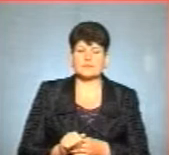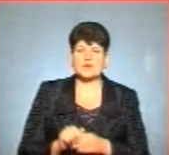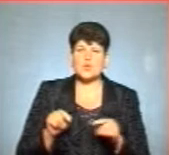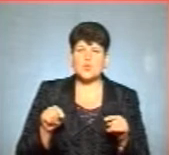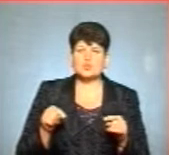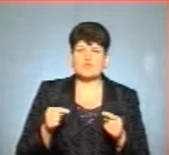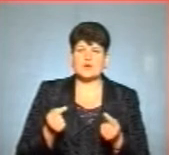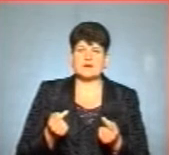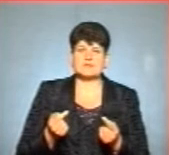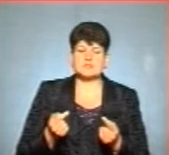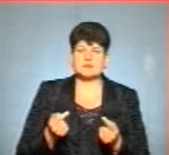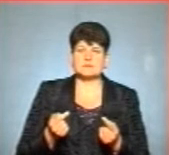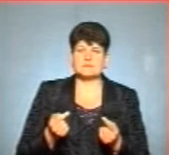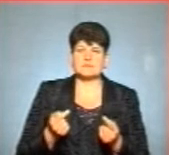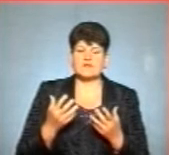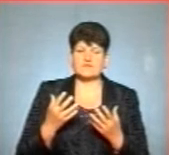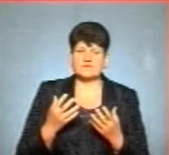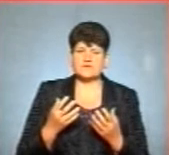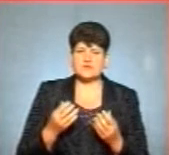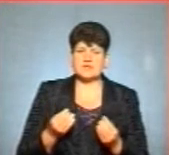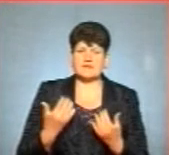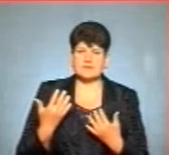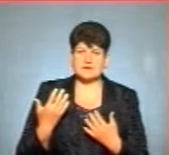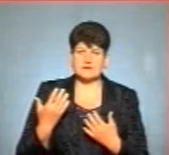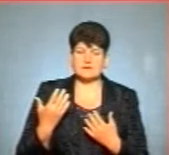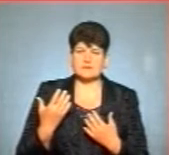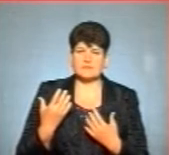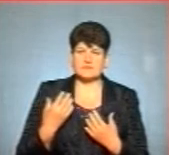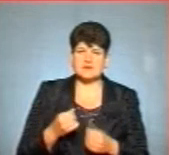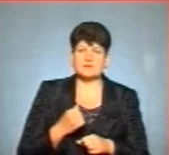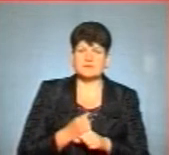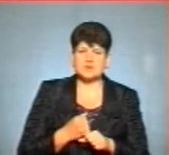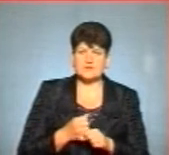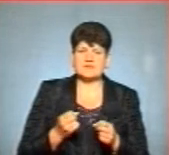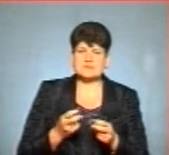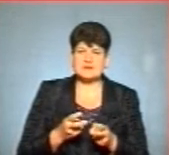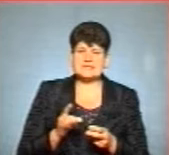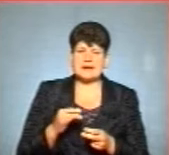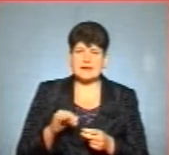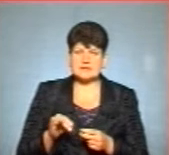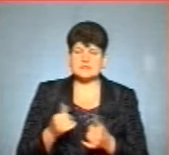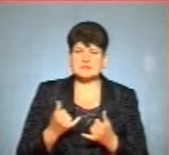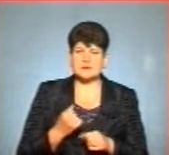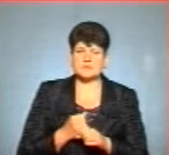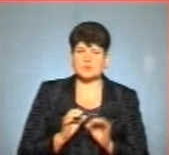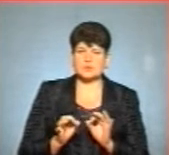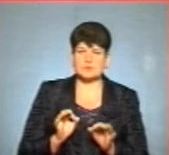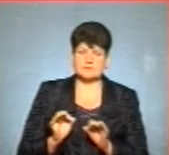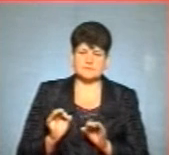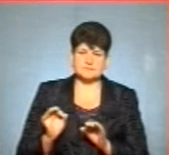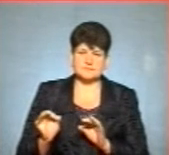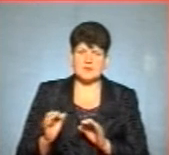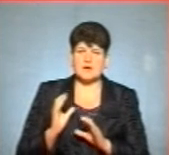Утворився, вже він працював трошки в режимі спецрейсів, зараз працює в нормальному, звичайному